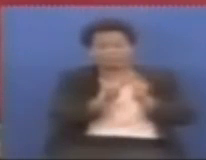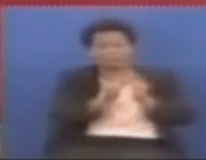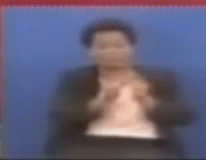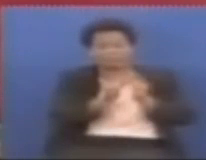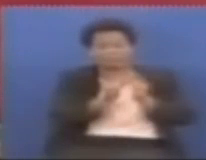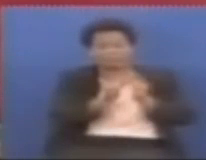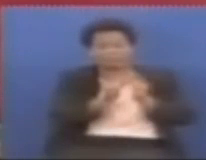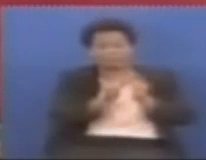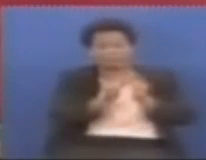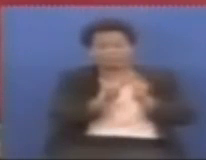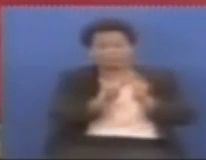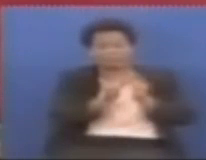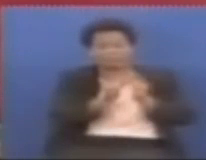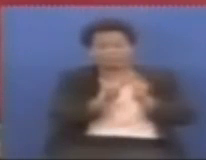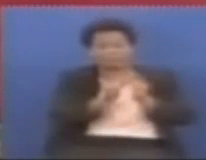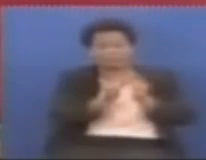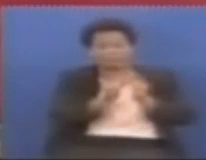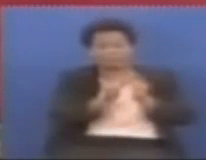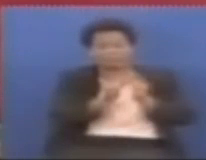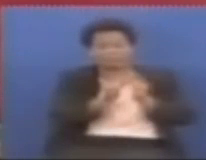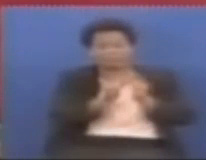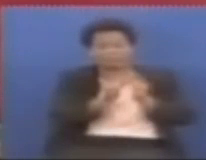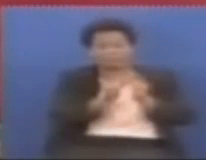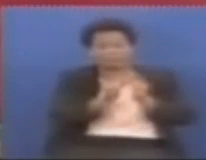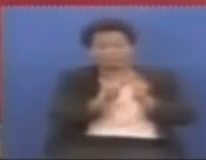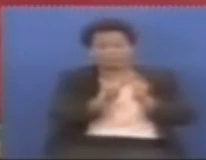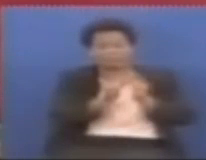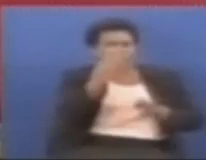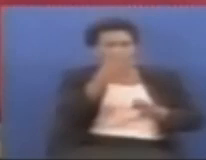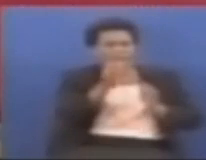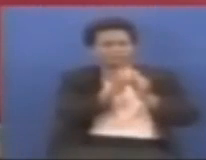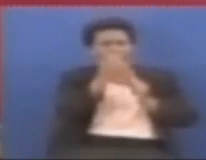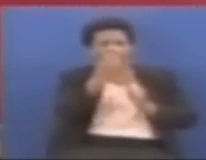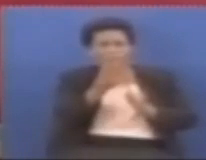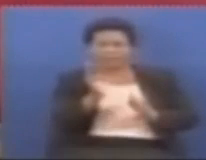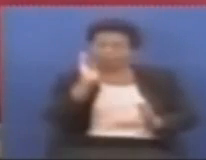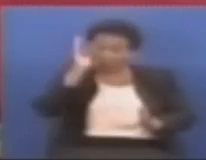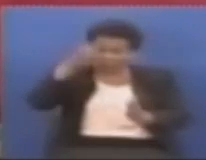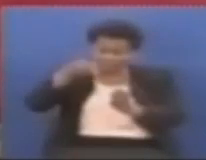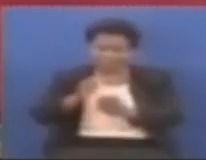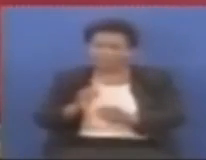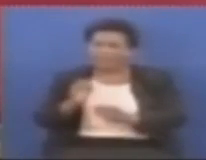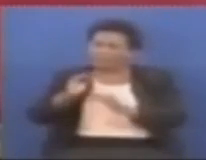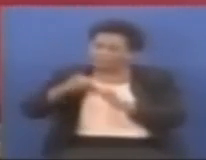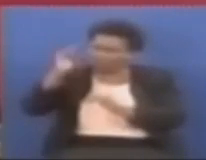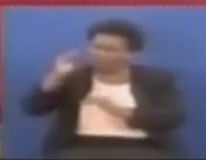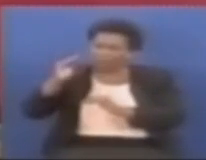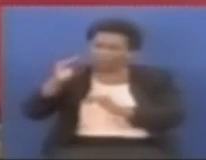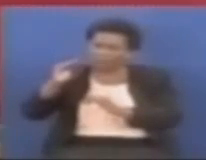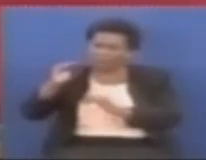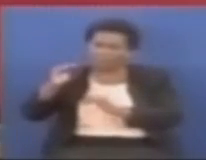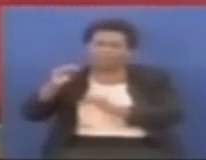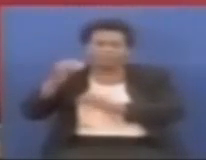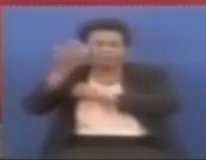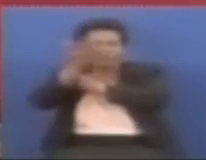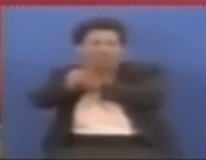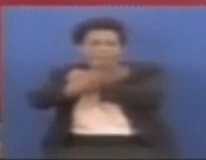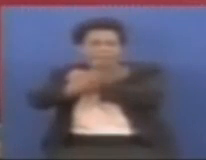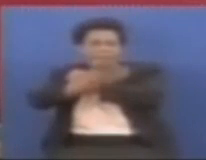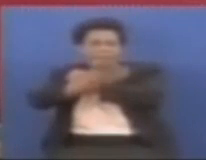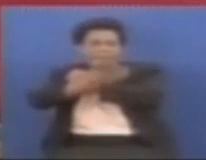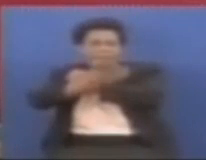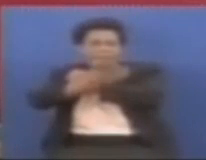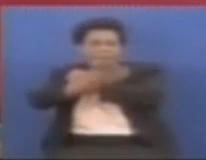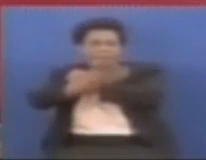ya watalii 5412 walitembelea kisiwa cha Mafia, hususani katika hifadhi yetu ya Bahari ya Hindi katika eneo la kisiwa